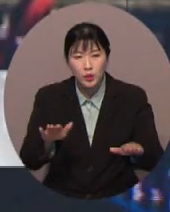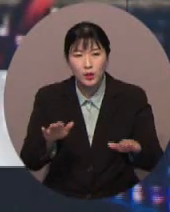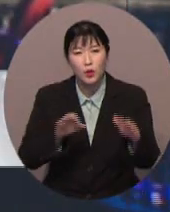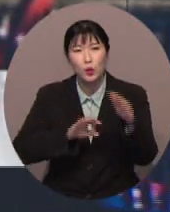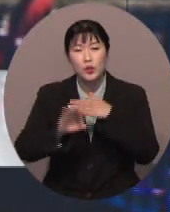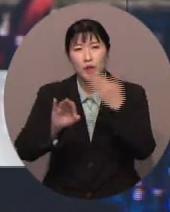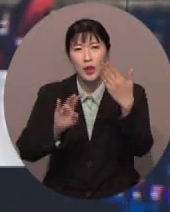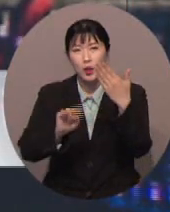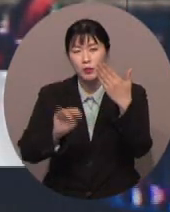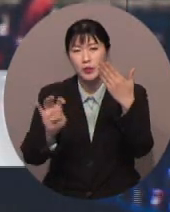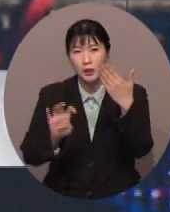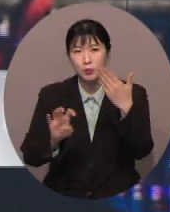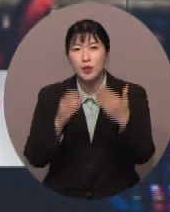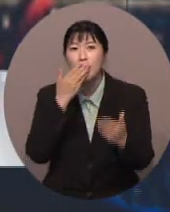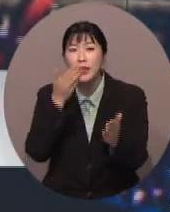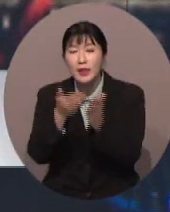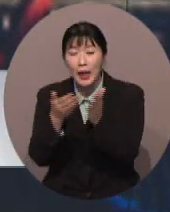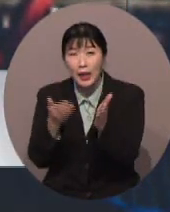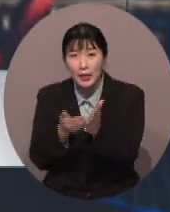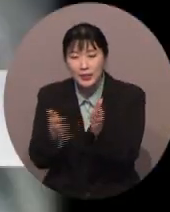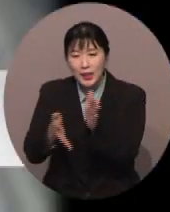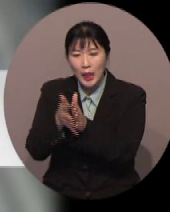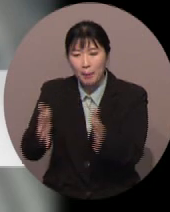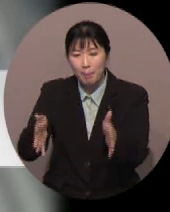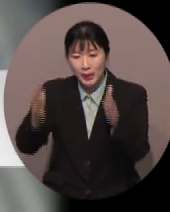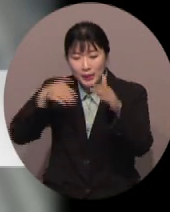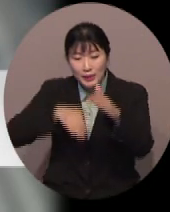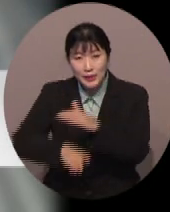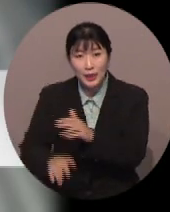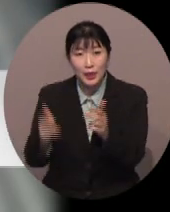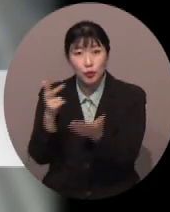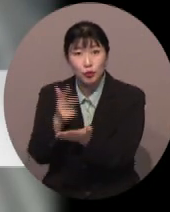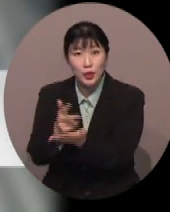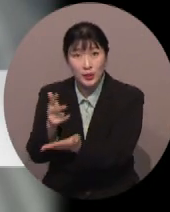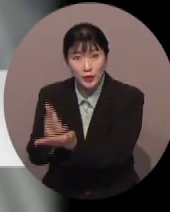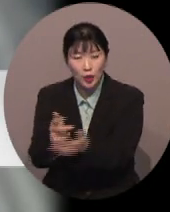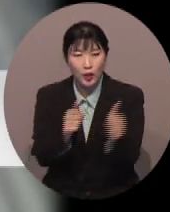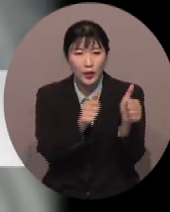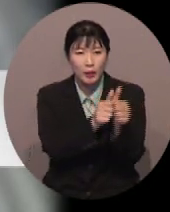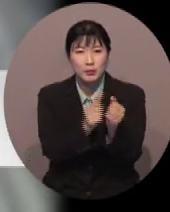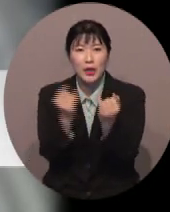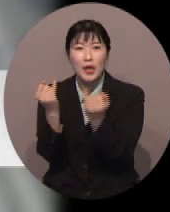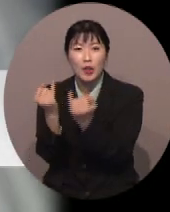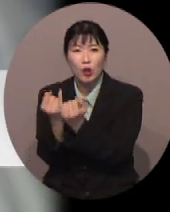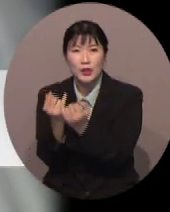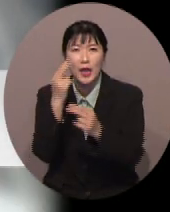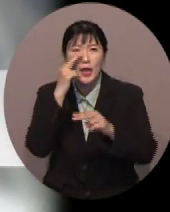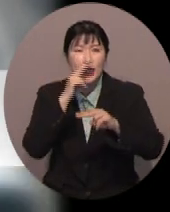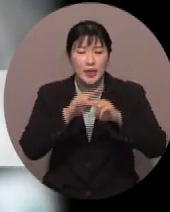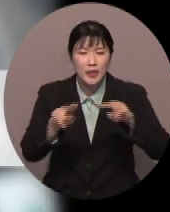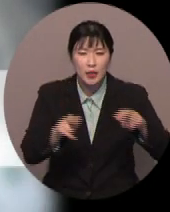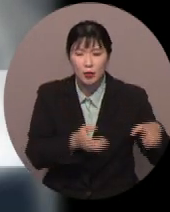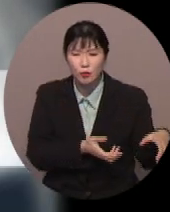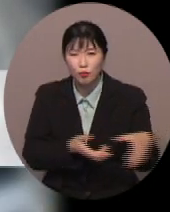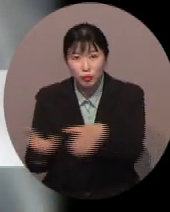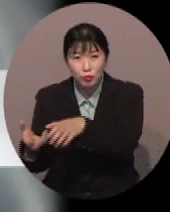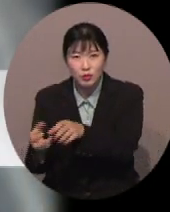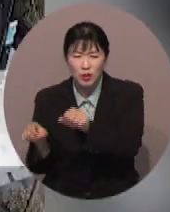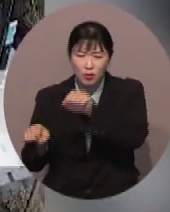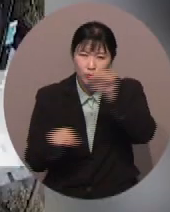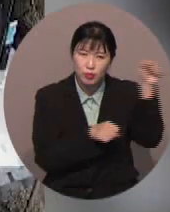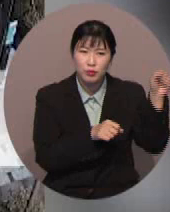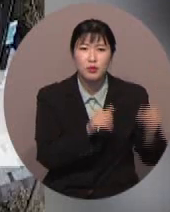9시 40분쯤 당진에 한 아파트 지하 주차장에서 40대 남성이 지인인 40대 여성에게